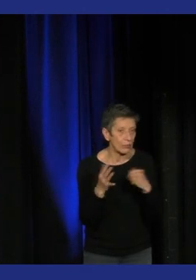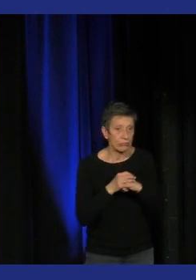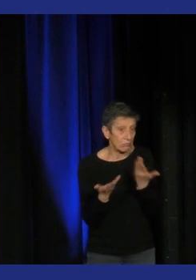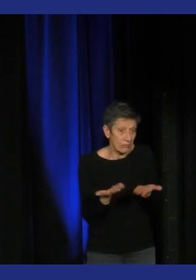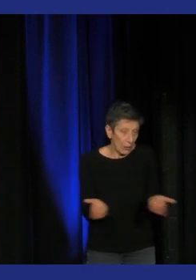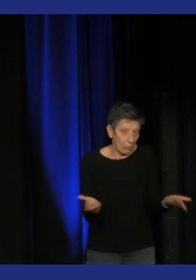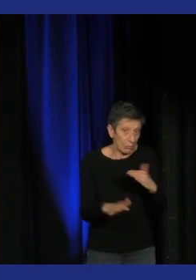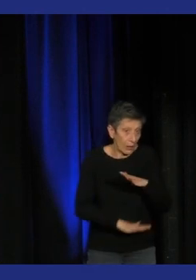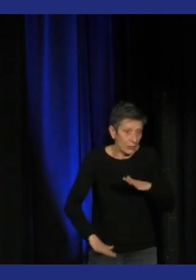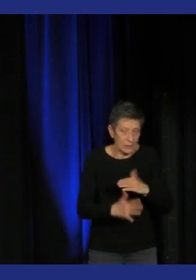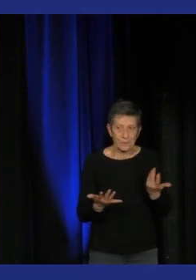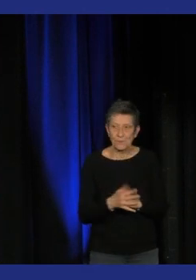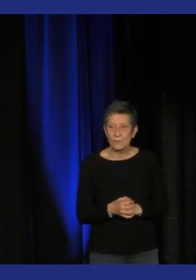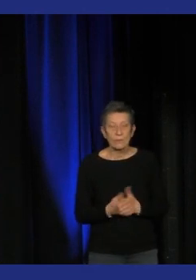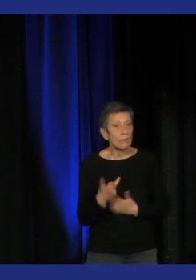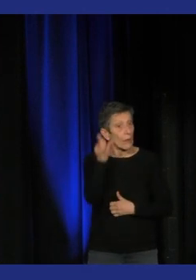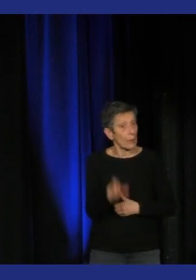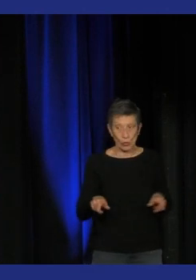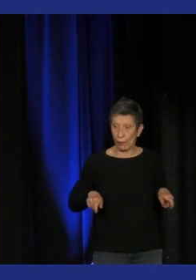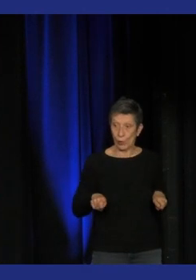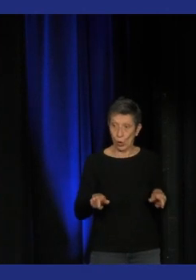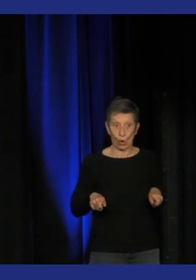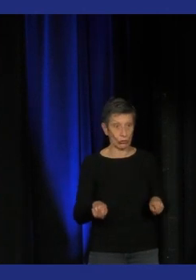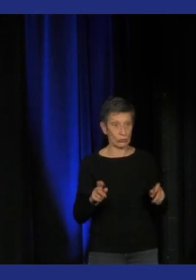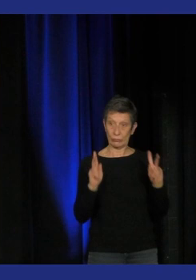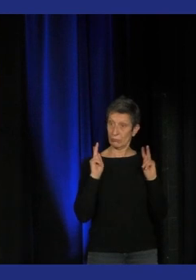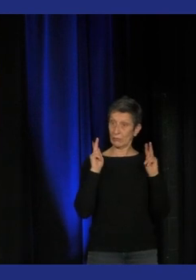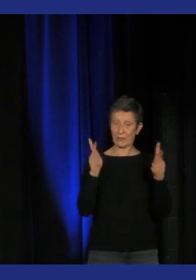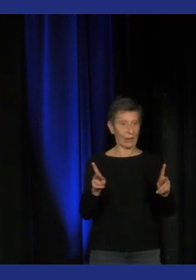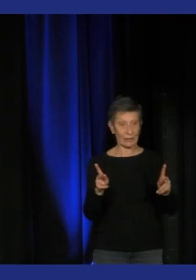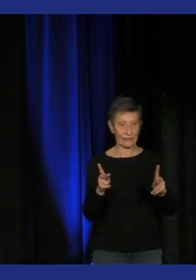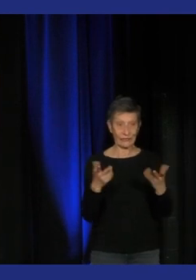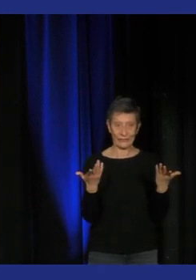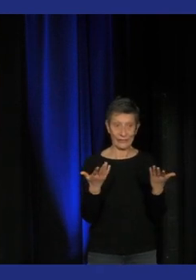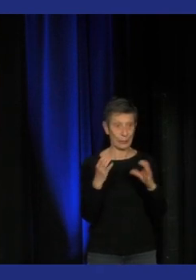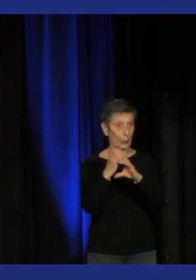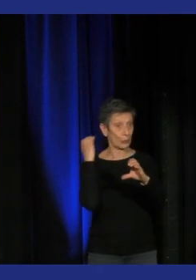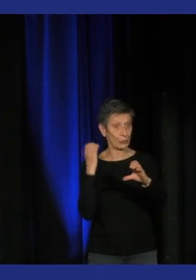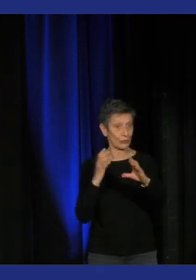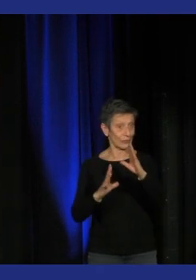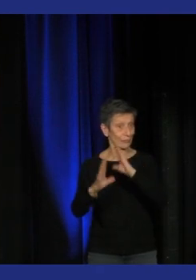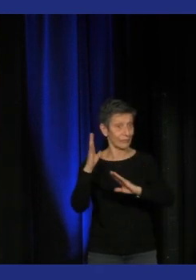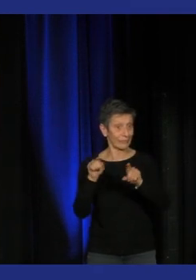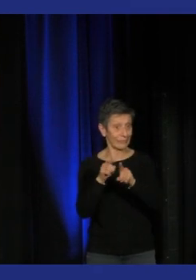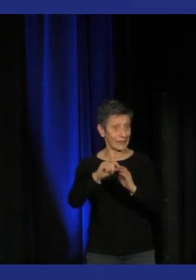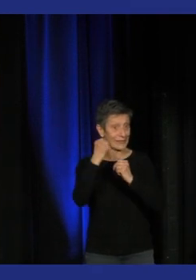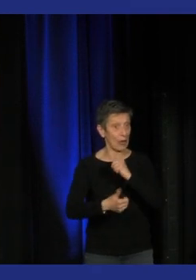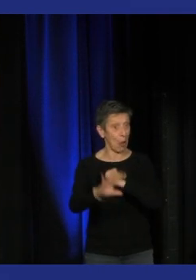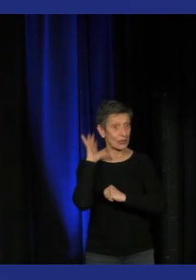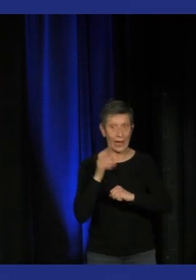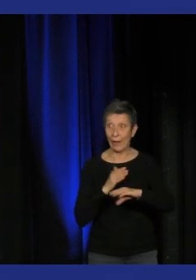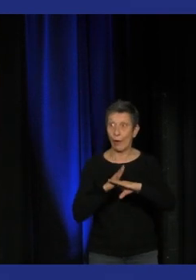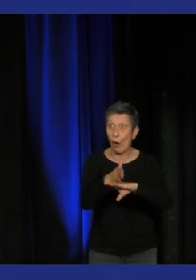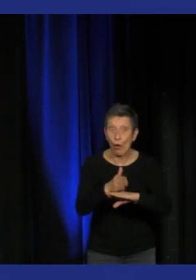très basique. Lorsqu'une personne en fauteuil roulant arrive devant un bus à l'ancienne, c'est compliqué pour elle de rentrer.